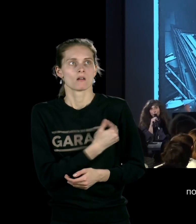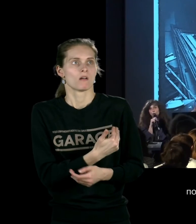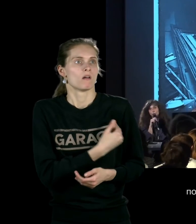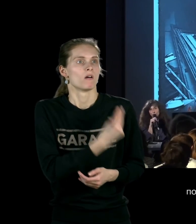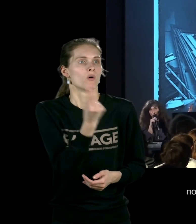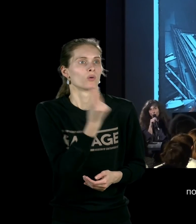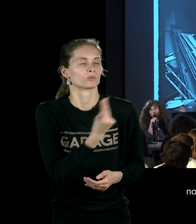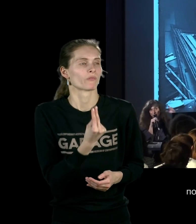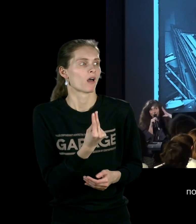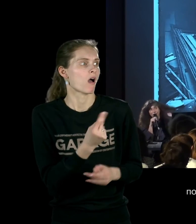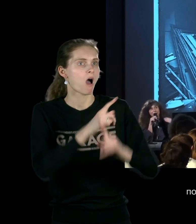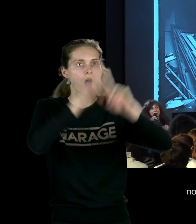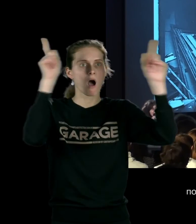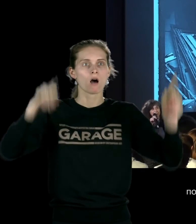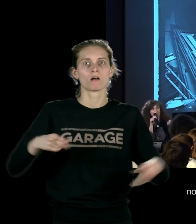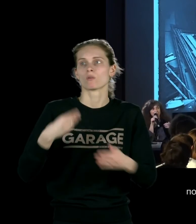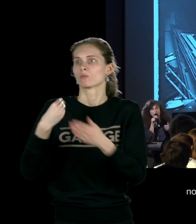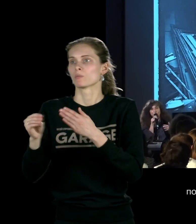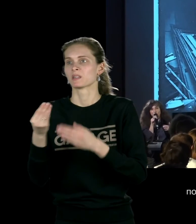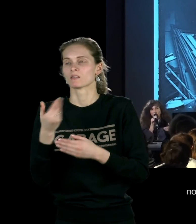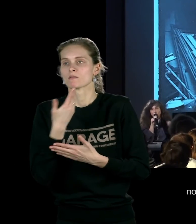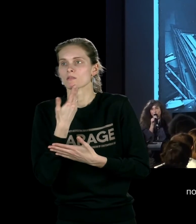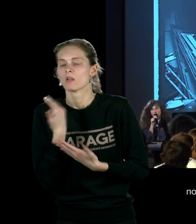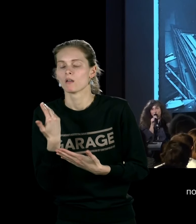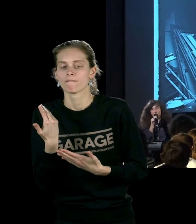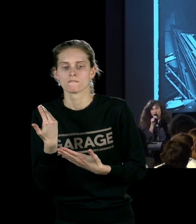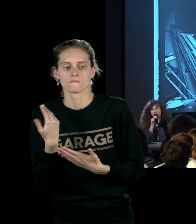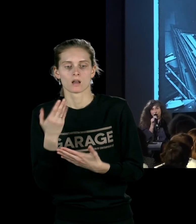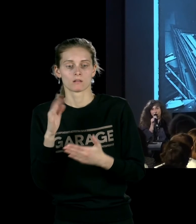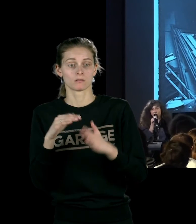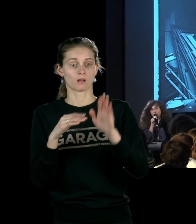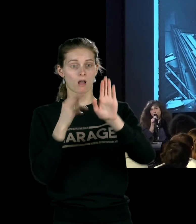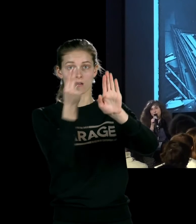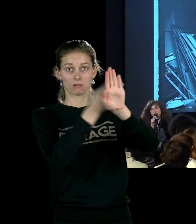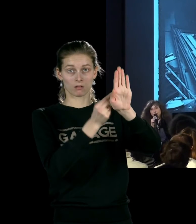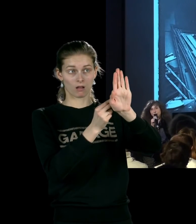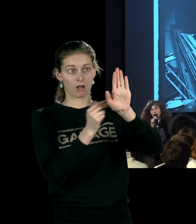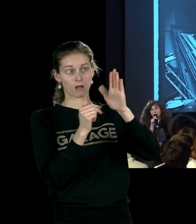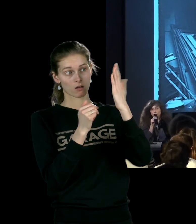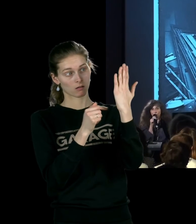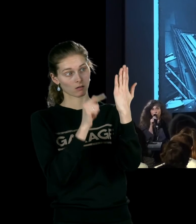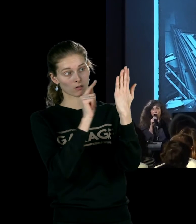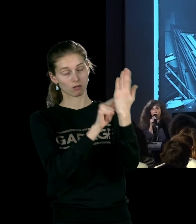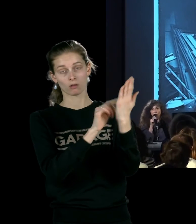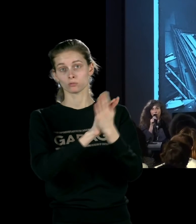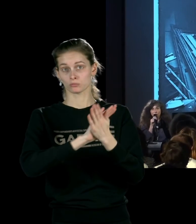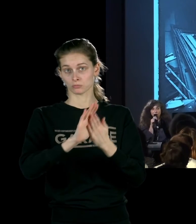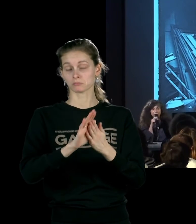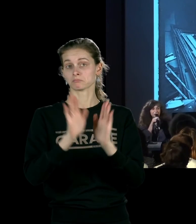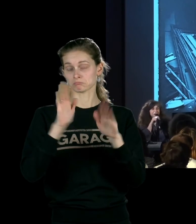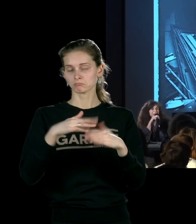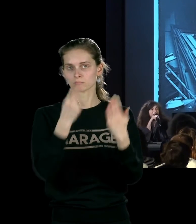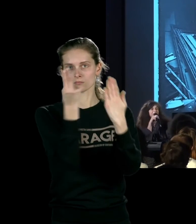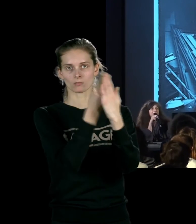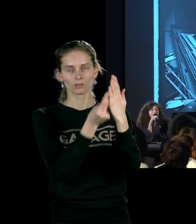написал на обороте уже готовой картины. И понял, что работать на обратной стороне холста гораздо интереснее, что там по-другому ложится краска,